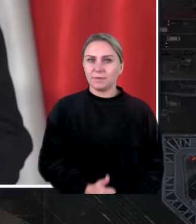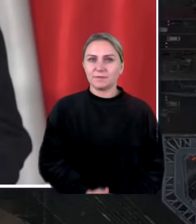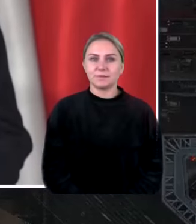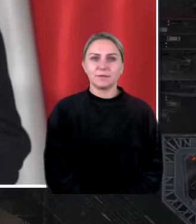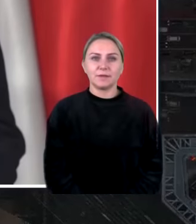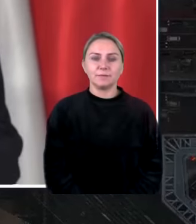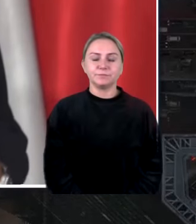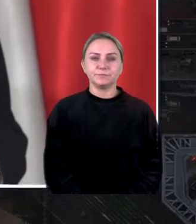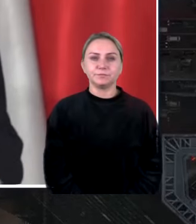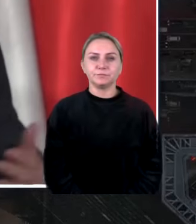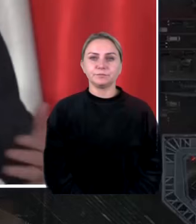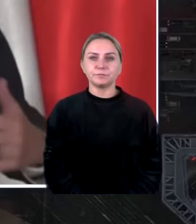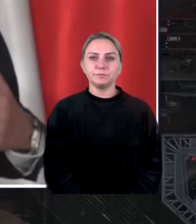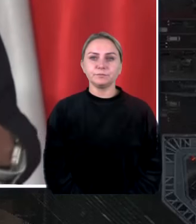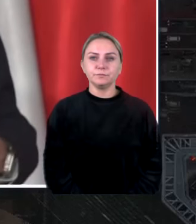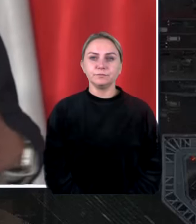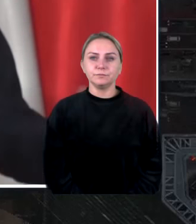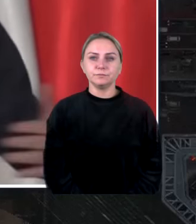kiedy